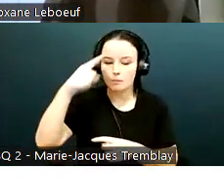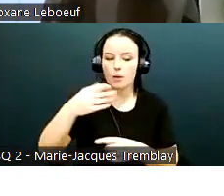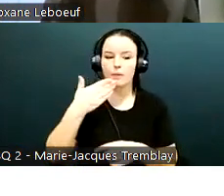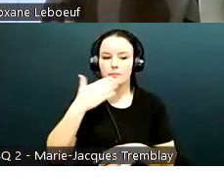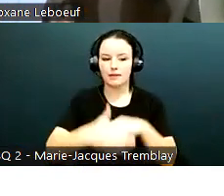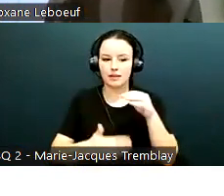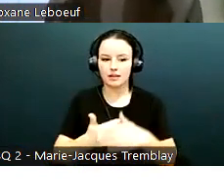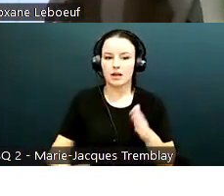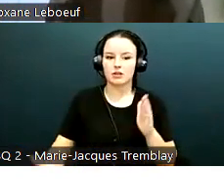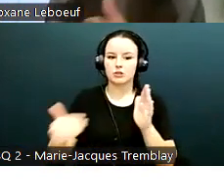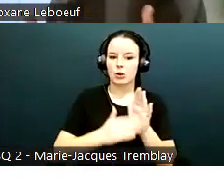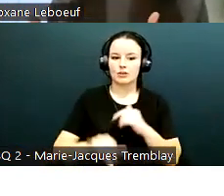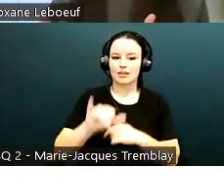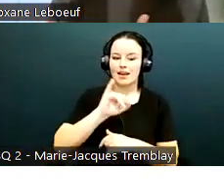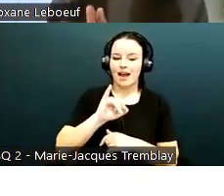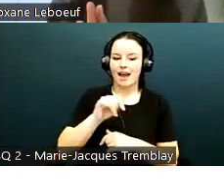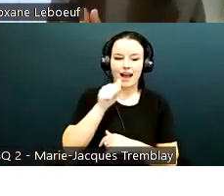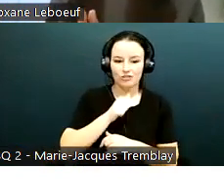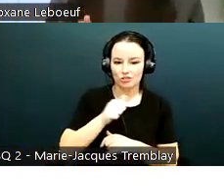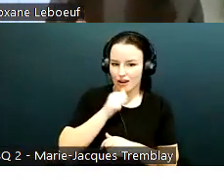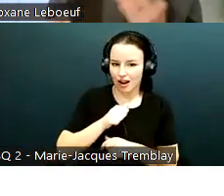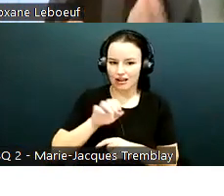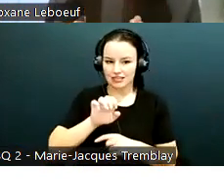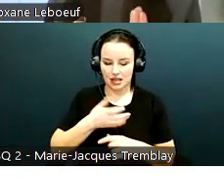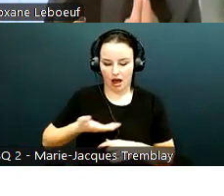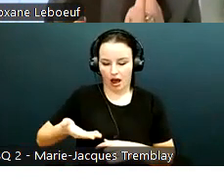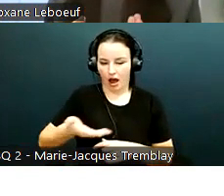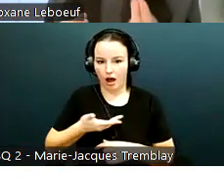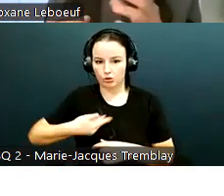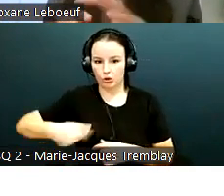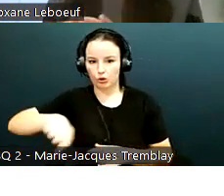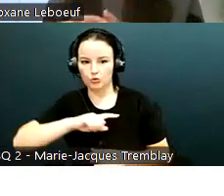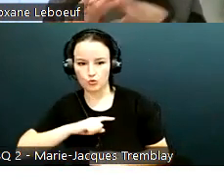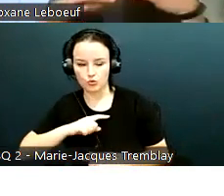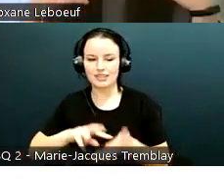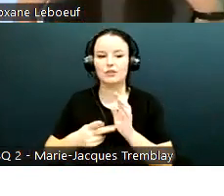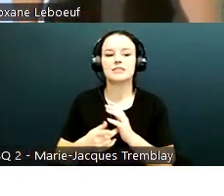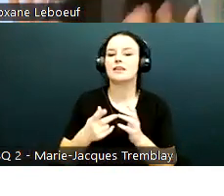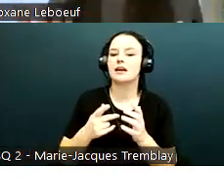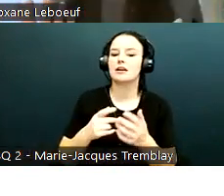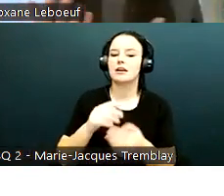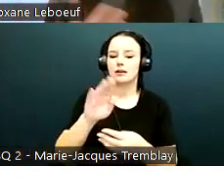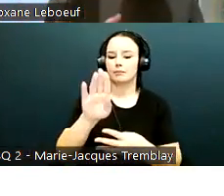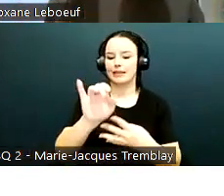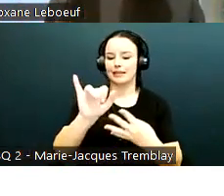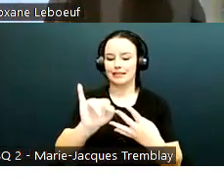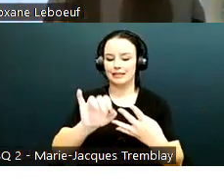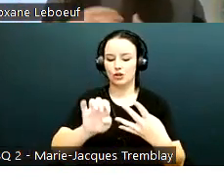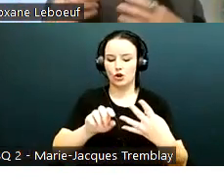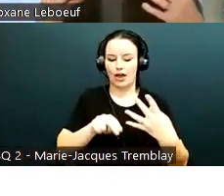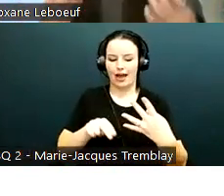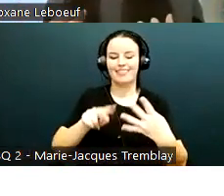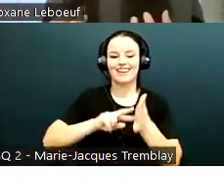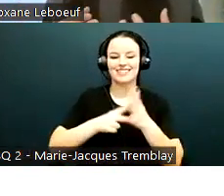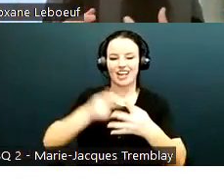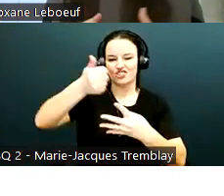contre l'intolérance entre nous. Et encore une fois, entre nous, ce n'est pas juste entre les personnes touchées, mais c'est au sein de l'ensemble de la résidence.